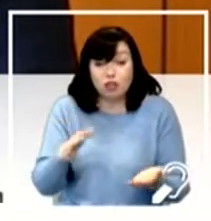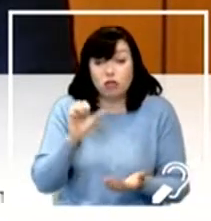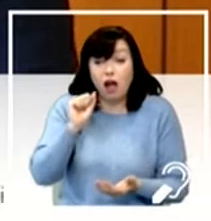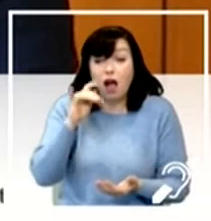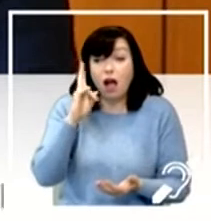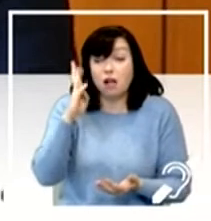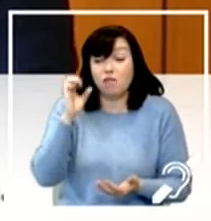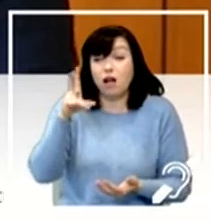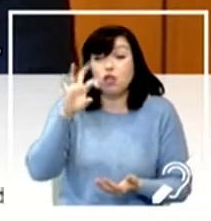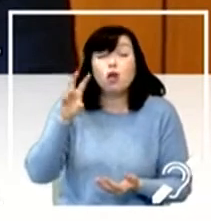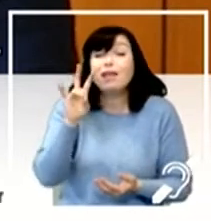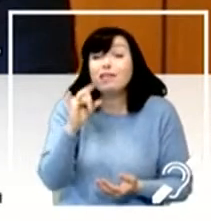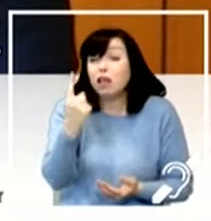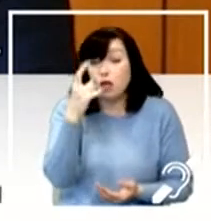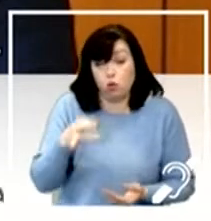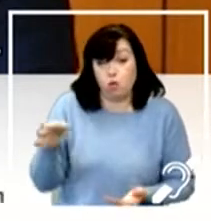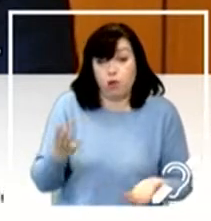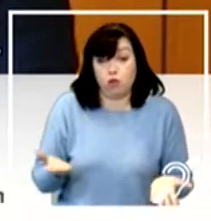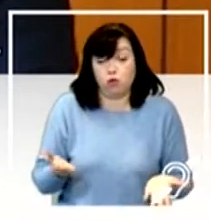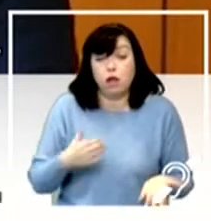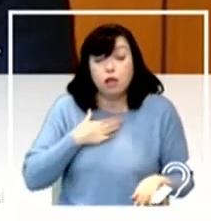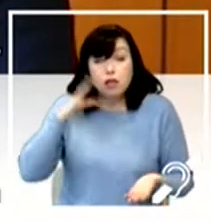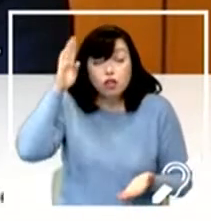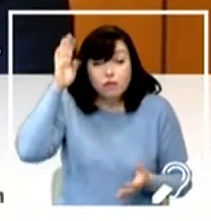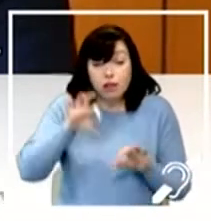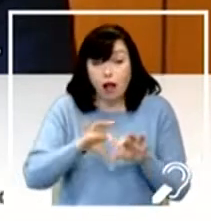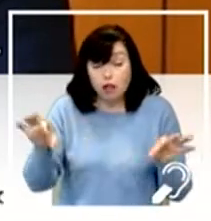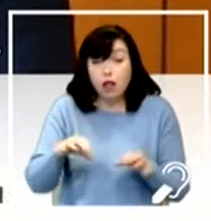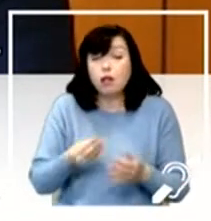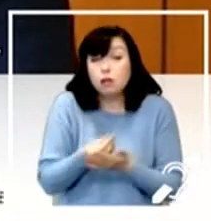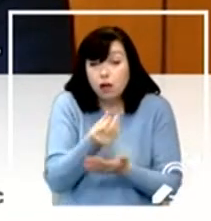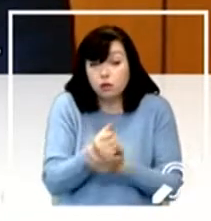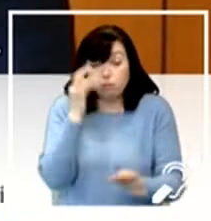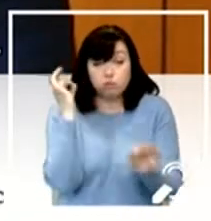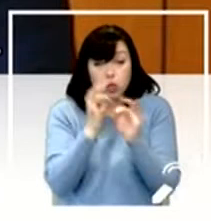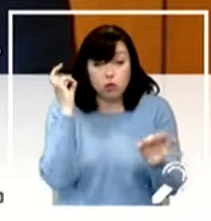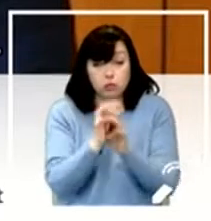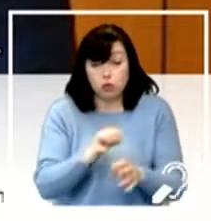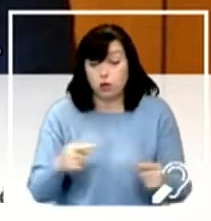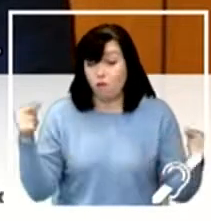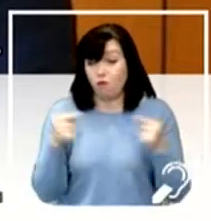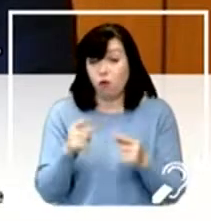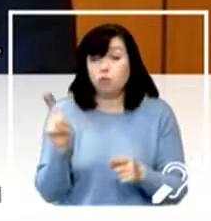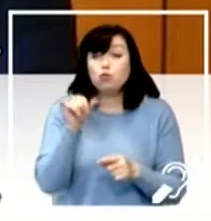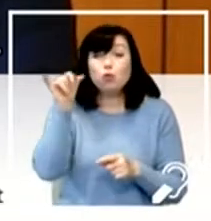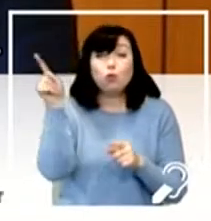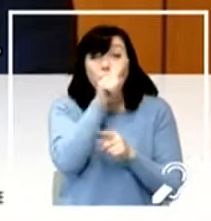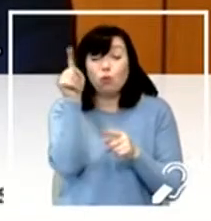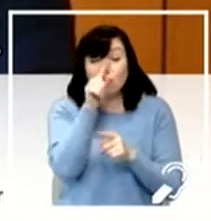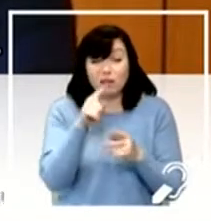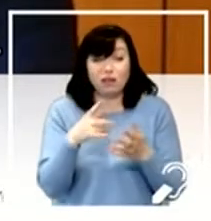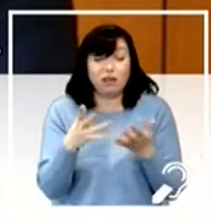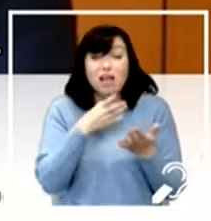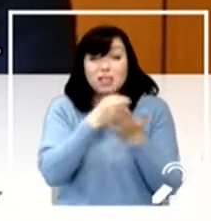ни одного бануться. То есть наш водоканал рассчитывается вовремя. То, что у них отношения между